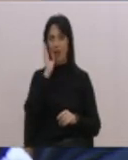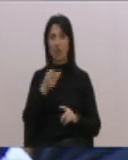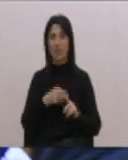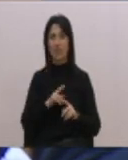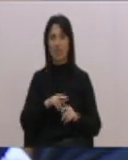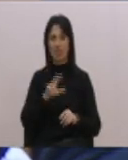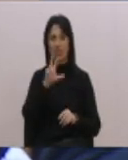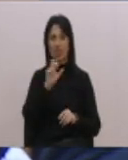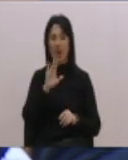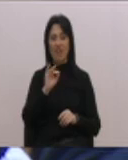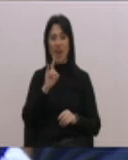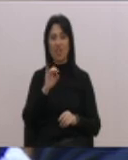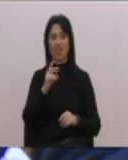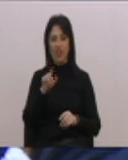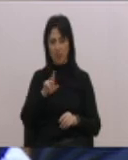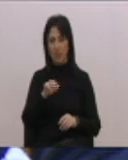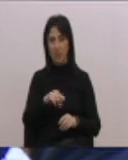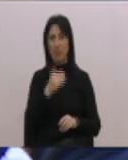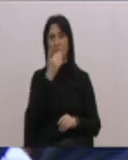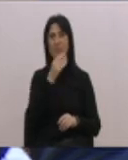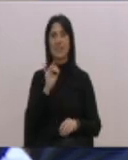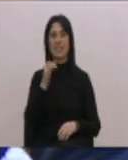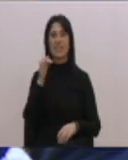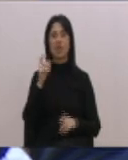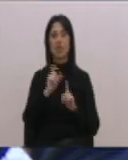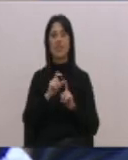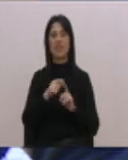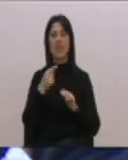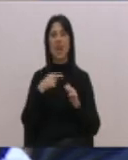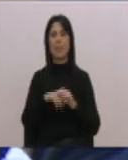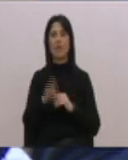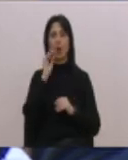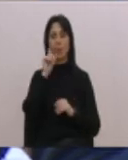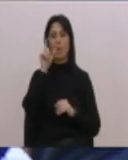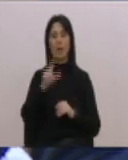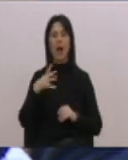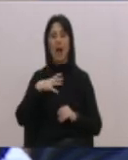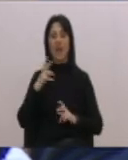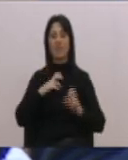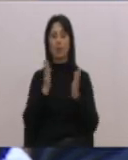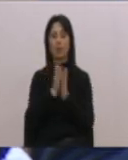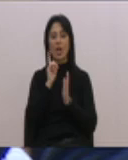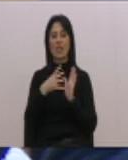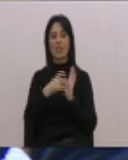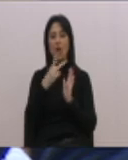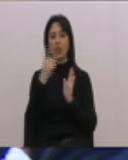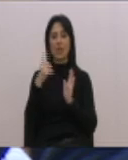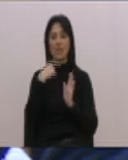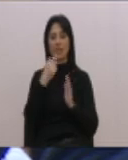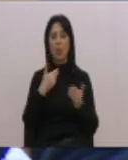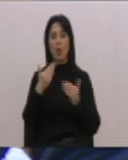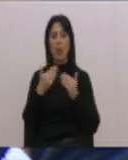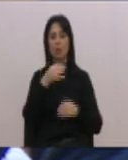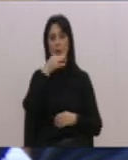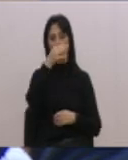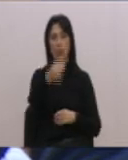ივანე ჯავახიშვილი. მისი ისტორიული სიტყვის გამო, როდესაც მან ქართულ სტუდენტებს 1921 წელს მოუწოდა და